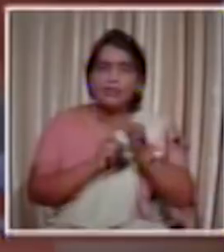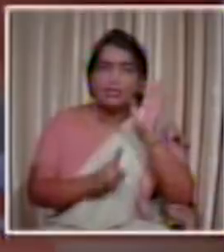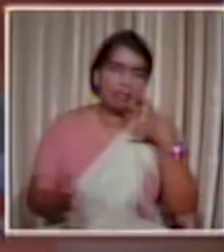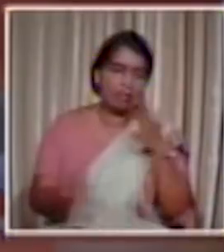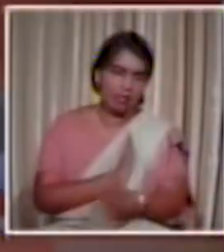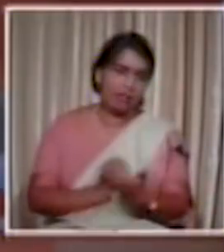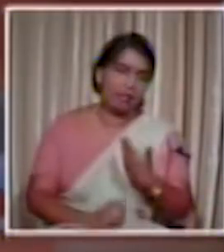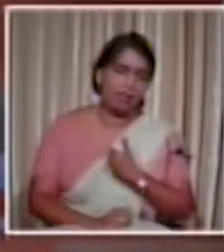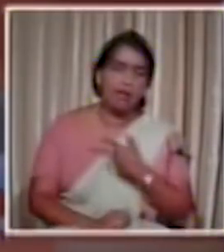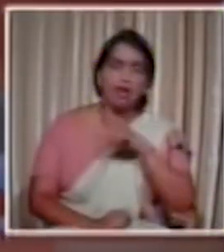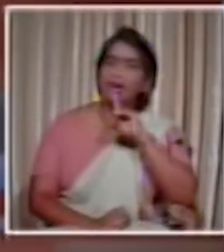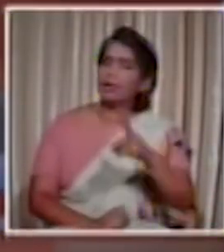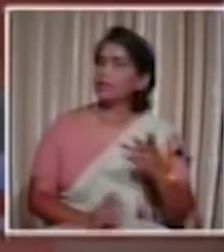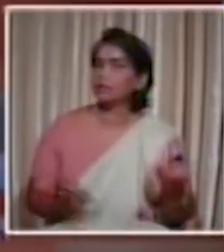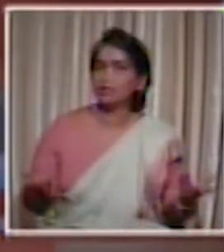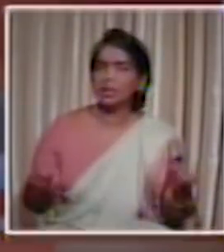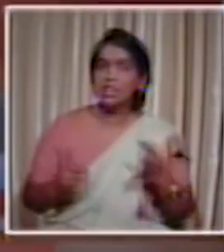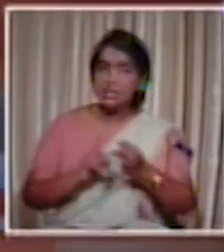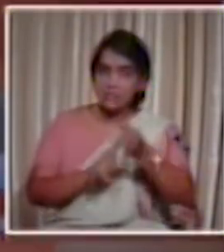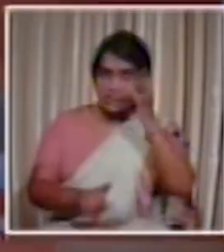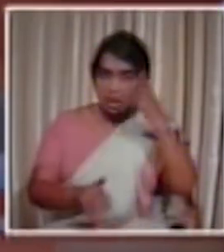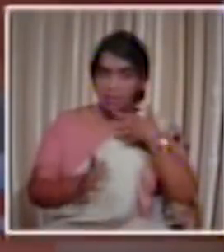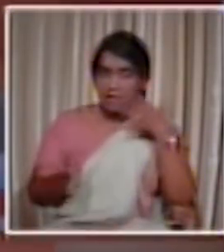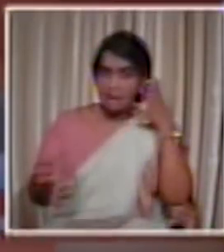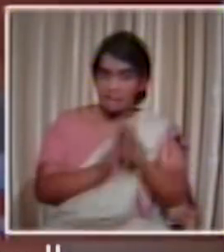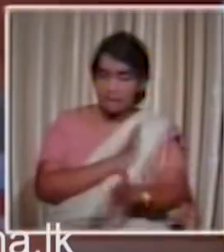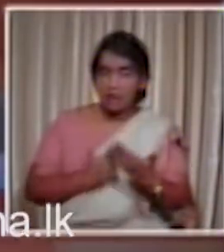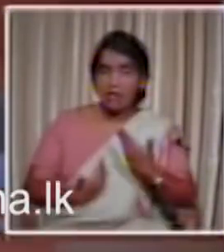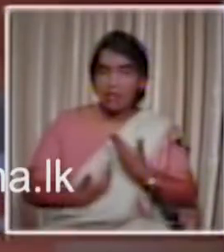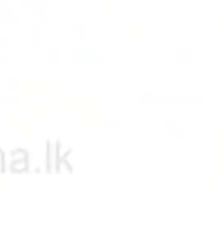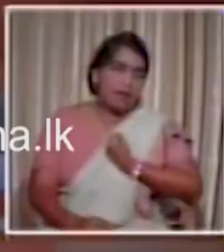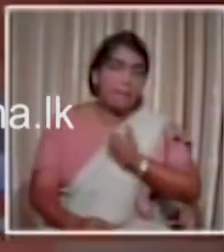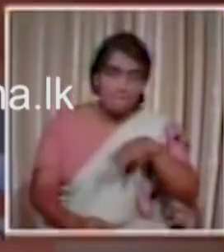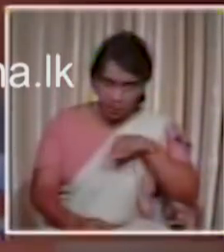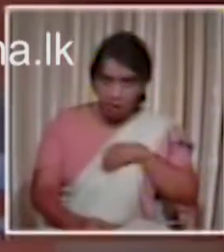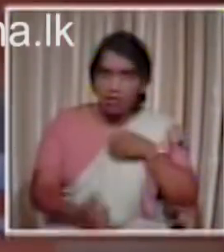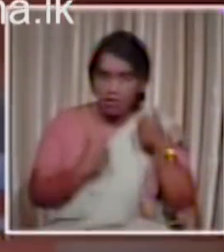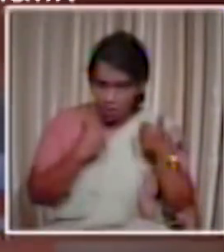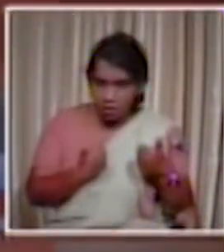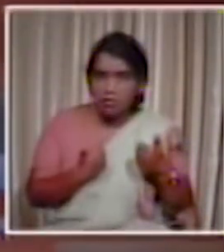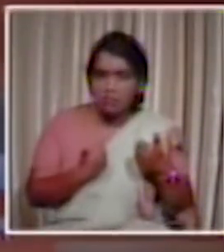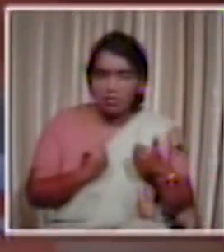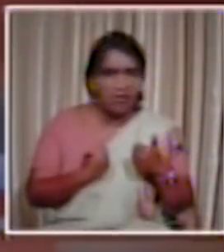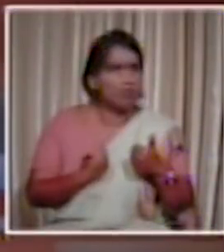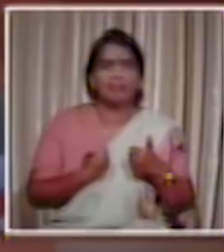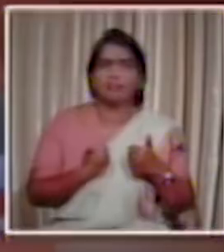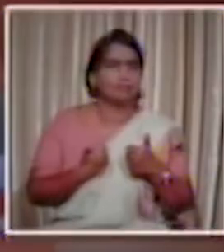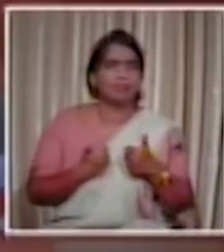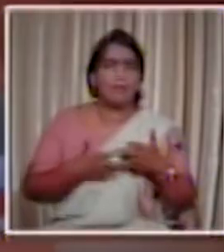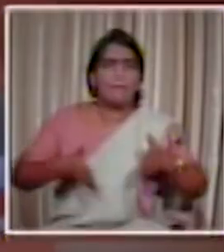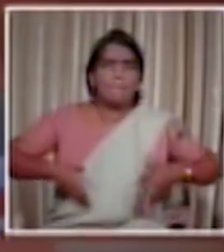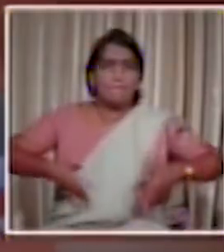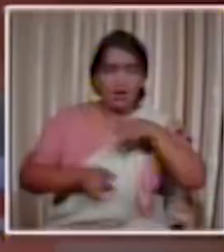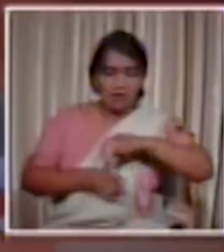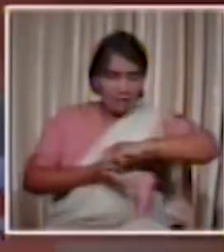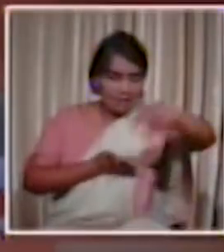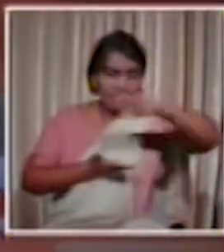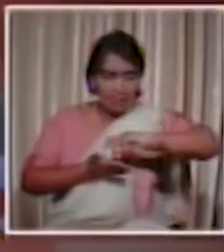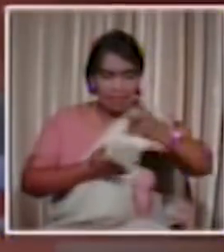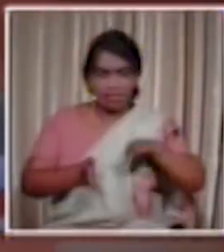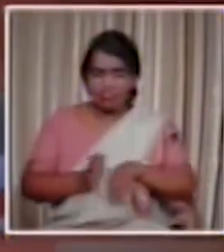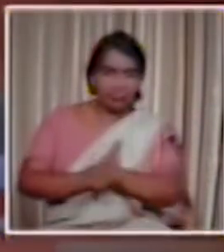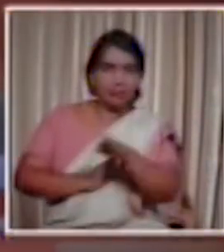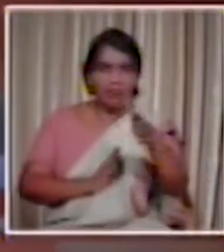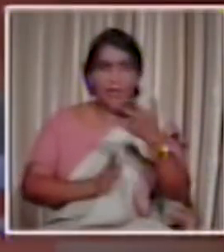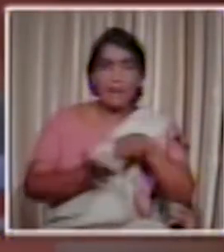වැරද්දක් කියලා. ජනාධිපතිවරයා වැරද්දක් තේරුම් ගන්න ඕන රටට මාරාන්තික විනාශයක් කරලාද? මේක ගරු කතානායකතුමෝ පාර යනකොට ඩබල් ඉරක් කැපිලා හරි පිඟන්